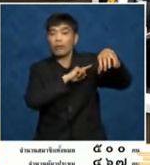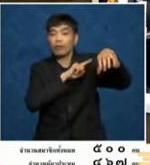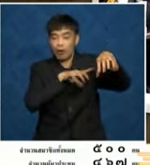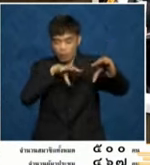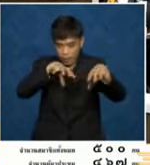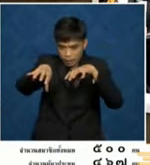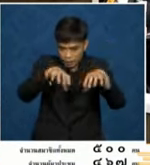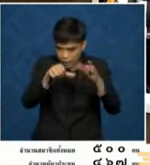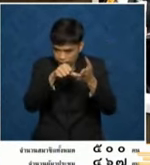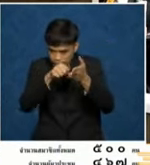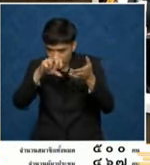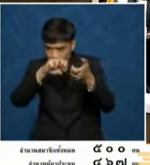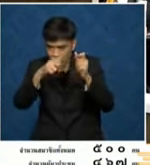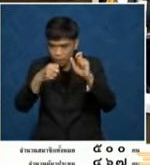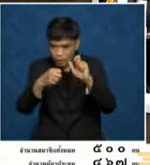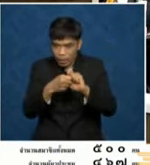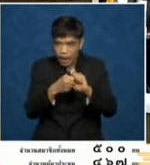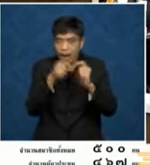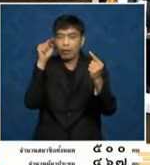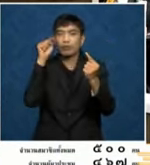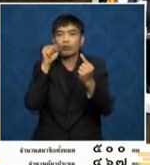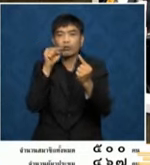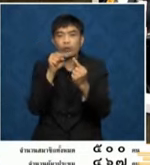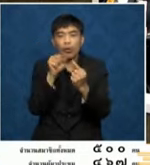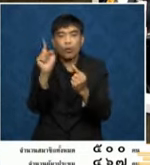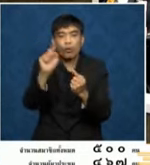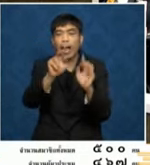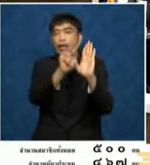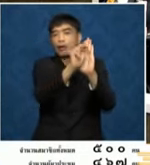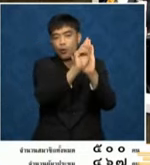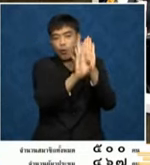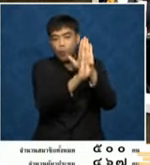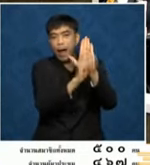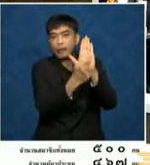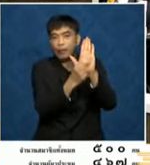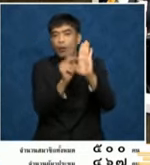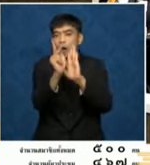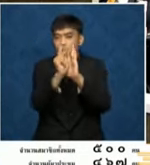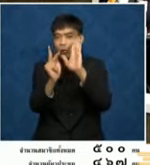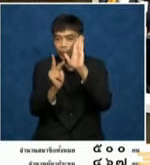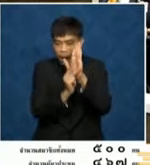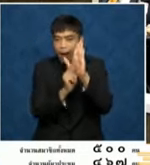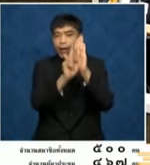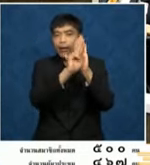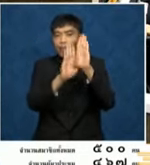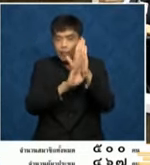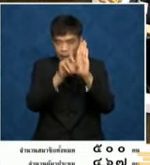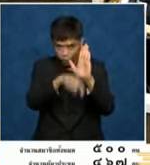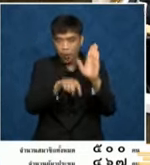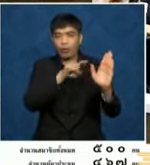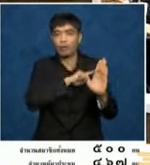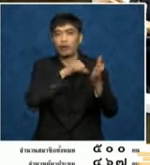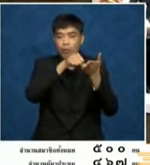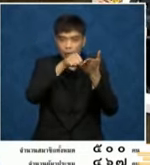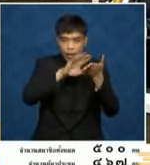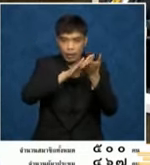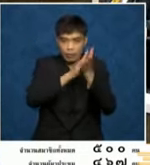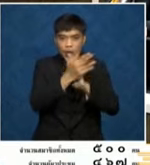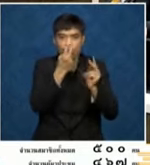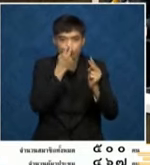การที่จะต้องแก้ไขปัญหาในเชิงนโยบายในเชิงข้อกฎหมายในเชิงระเบียบฝ่ายปฏิบัติการในพื้น